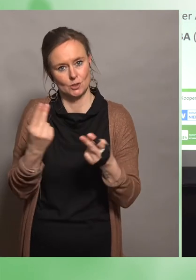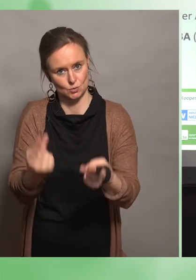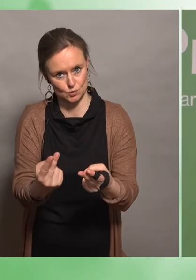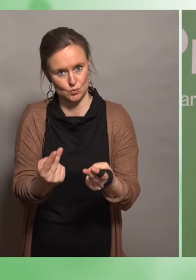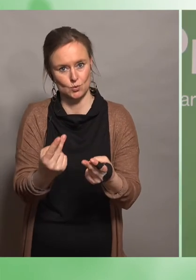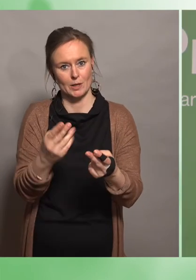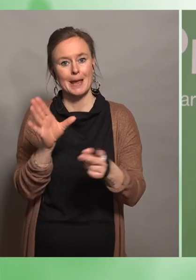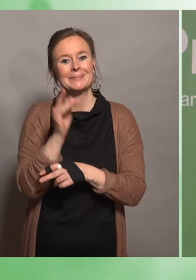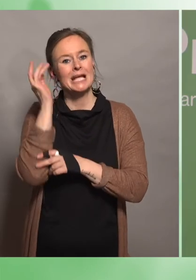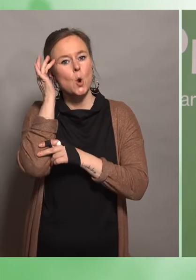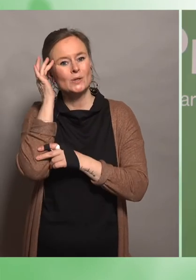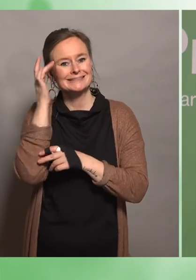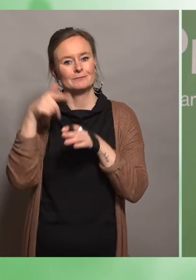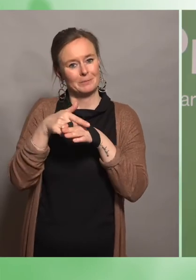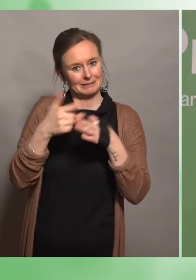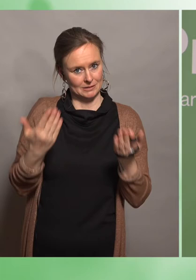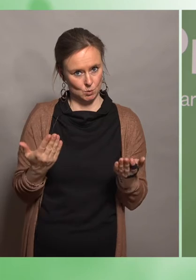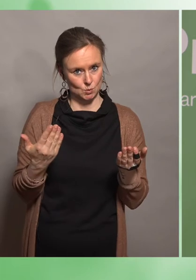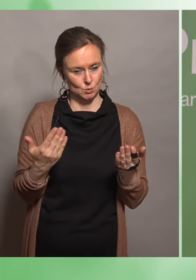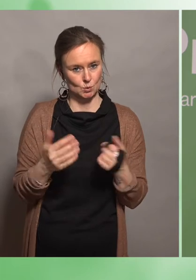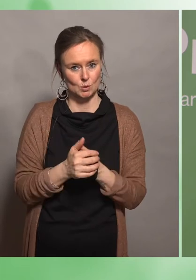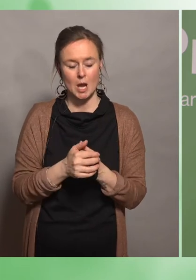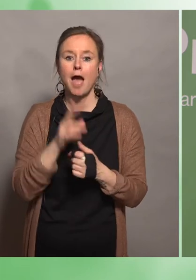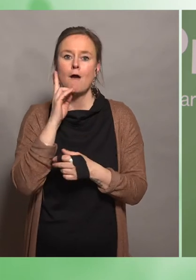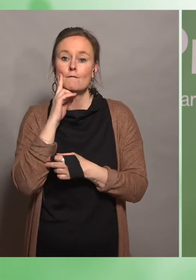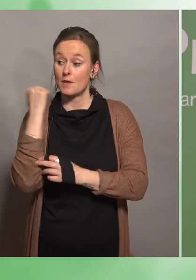Behinderung. Die Firma Stark hat jemanden gesucht,